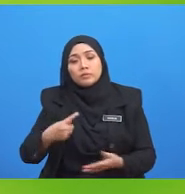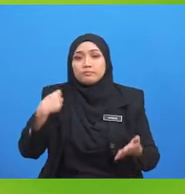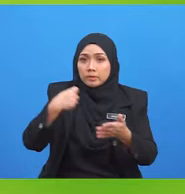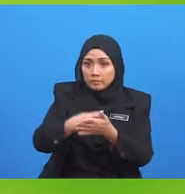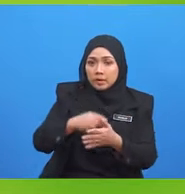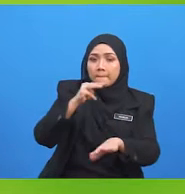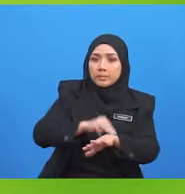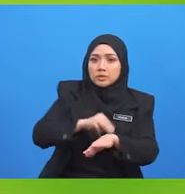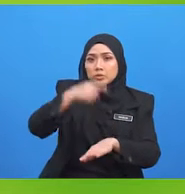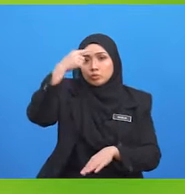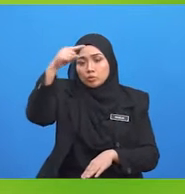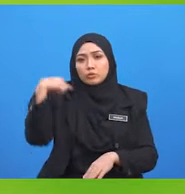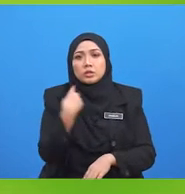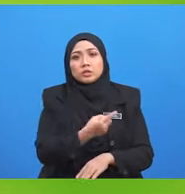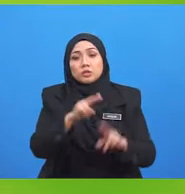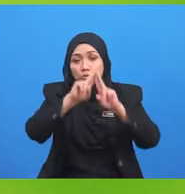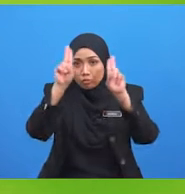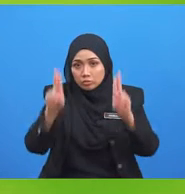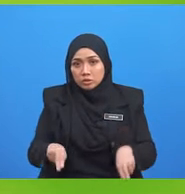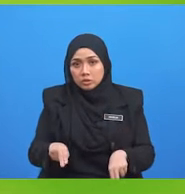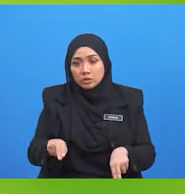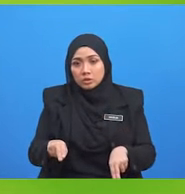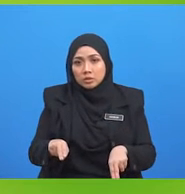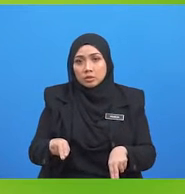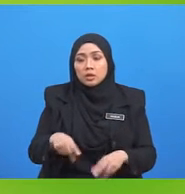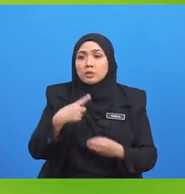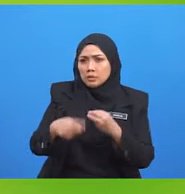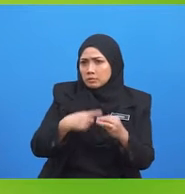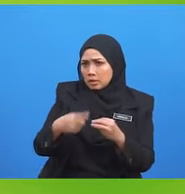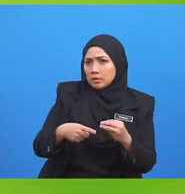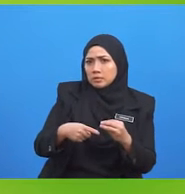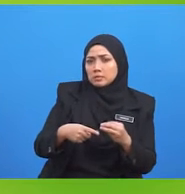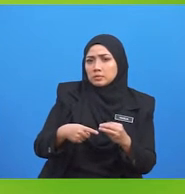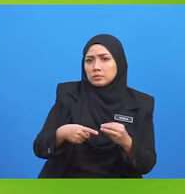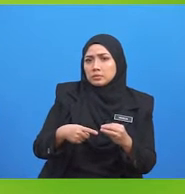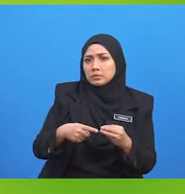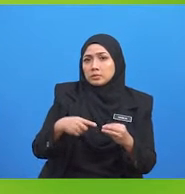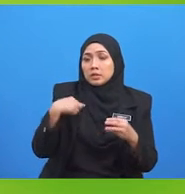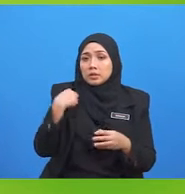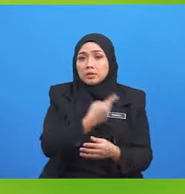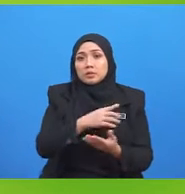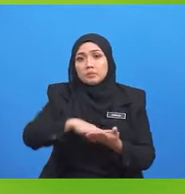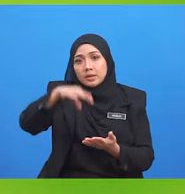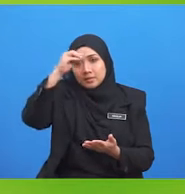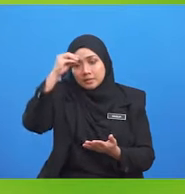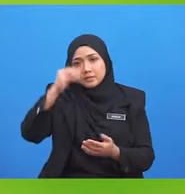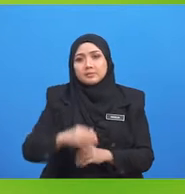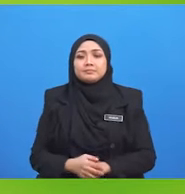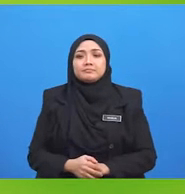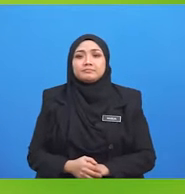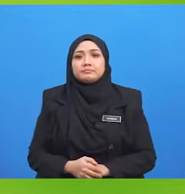tibalah masanya untuk kita menguji berkaitan tajuk perkara yang membatalkan iman.